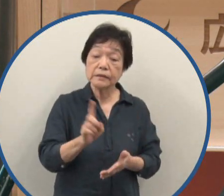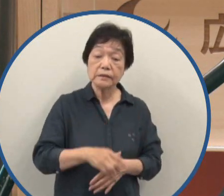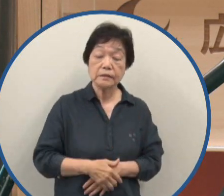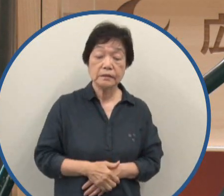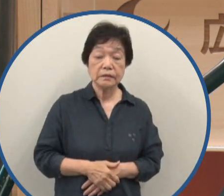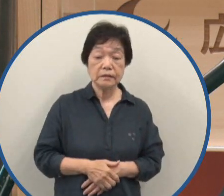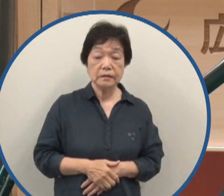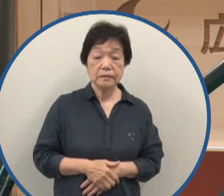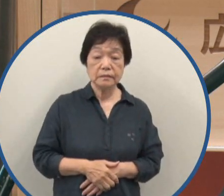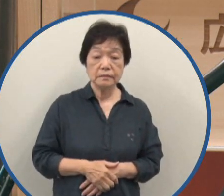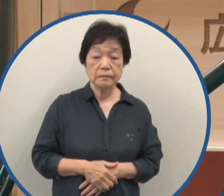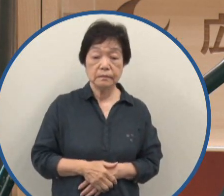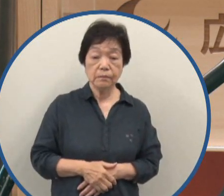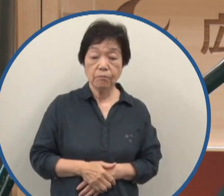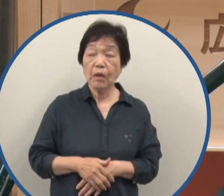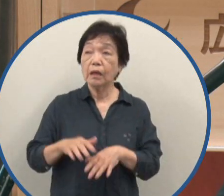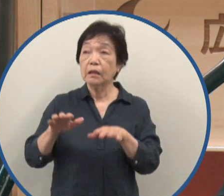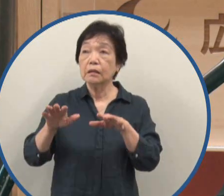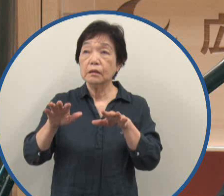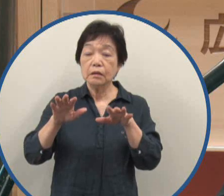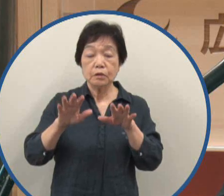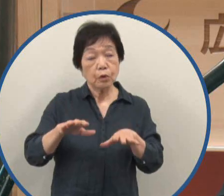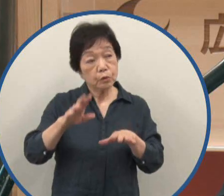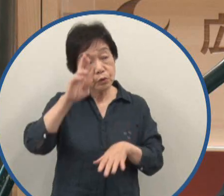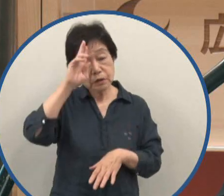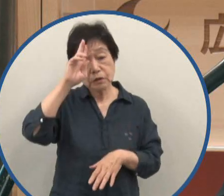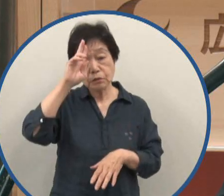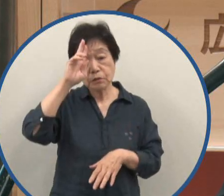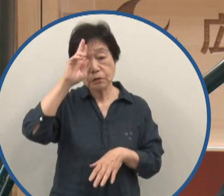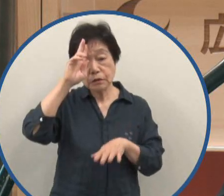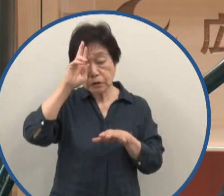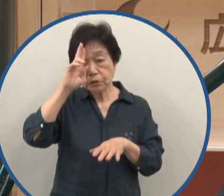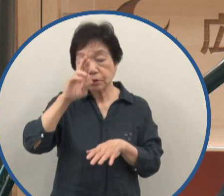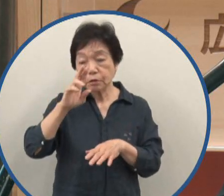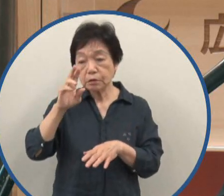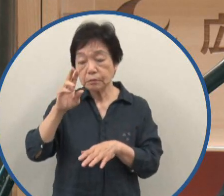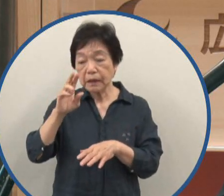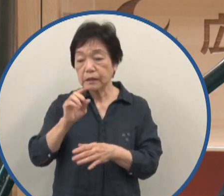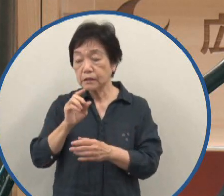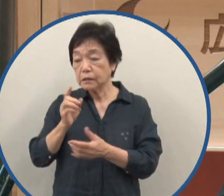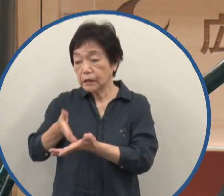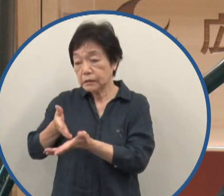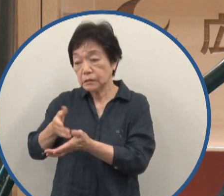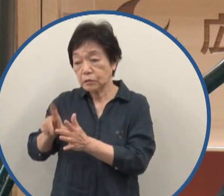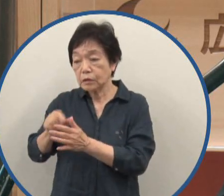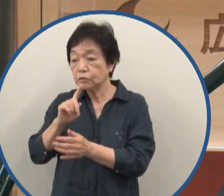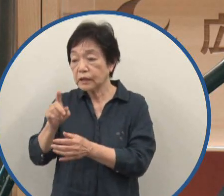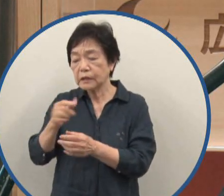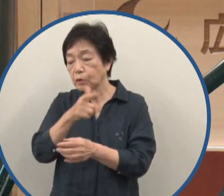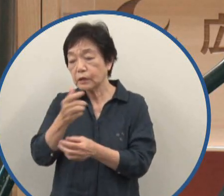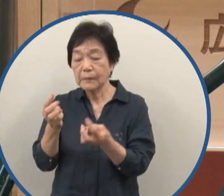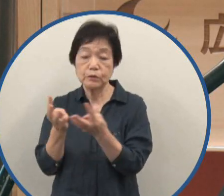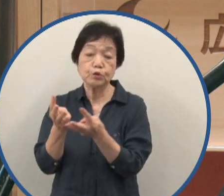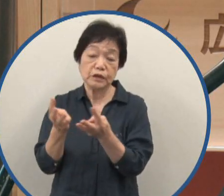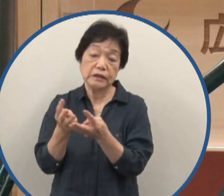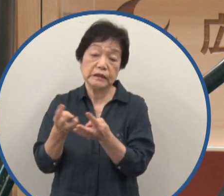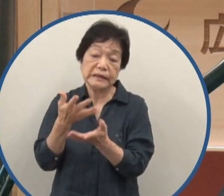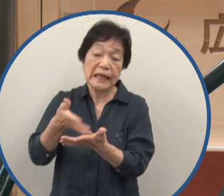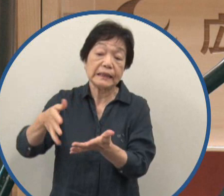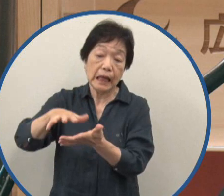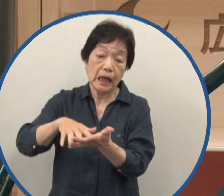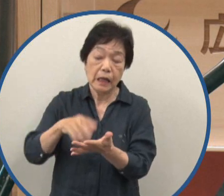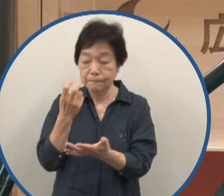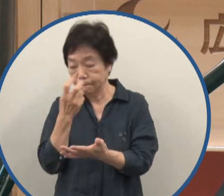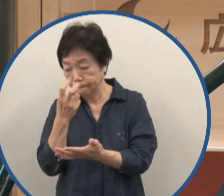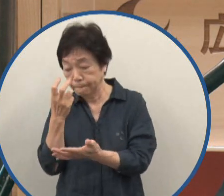まあ、今日の昼というか会見の時も言いましたけども、まあ、いろんな数字を見